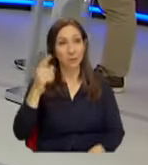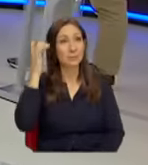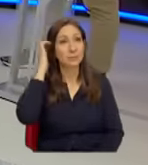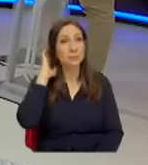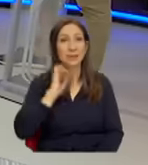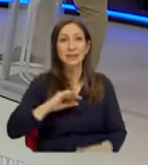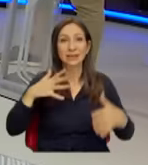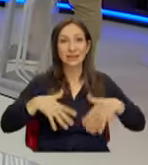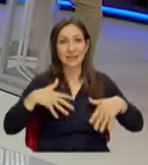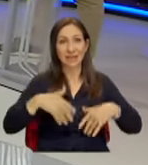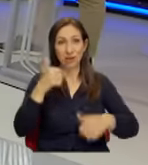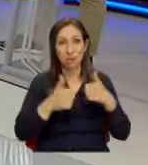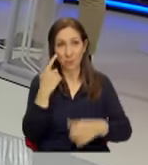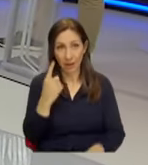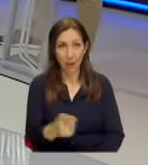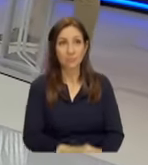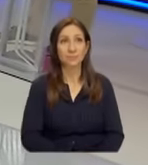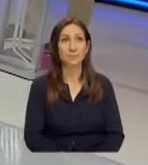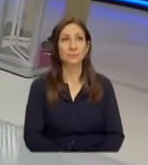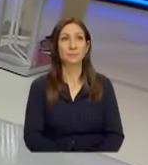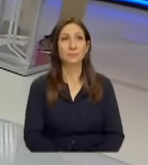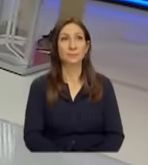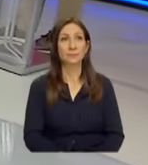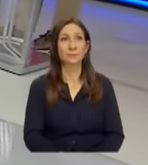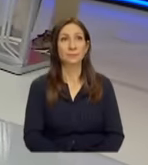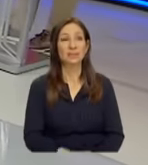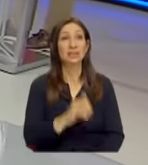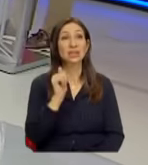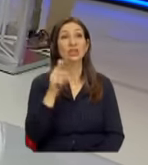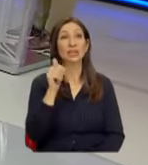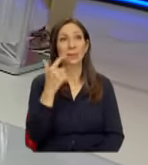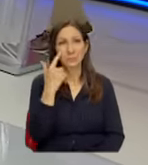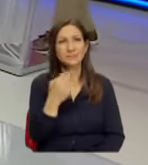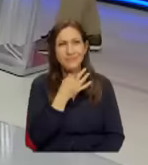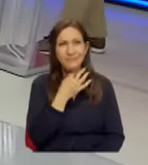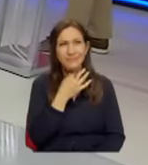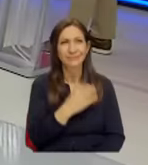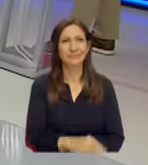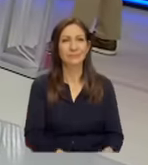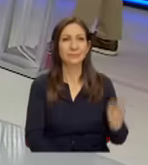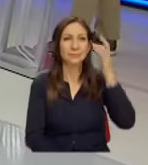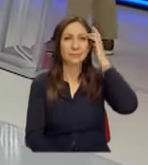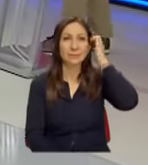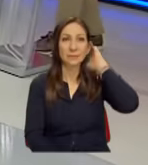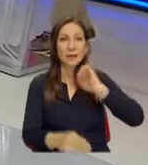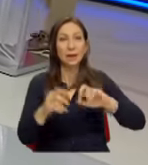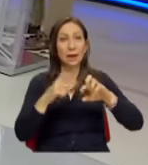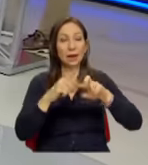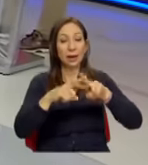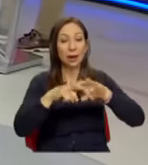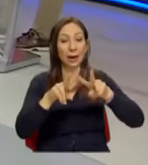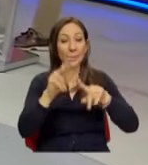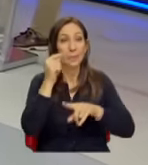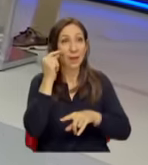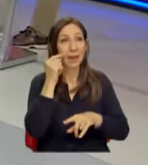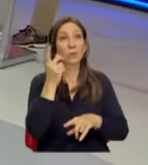Rize'deki yarışa da bir bakalım. Evet. İlçelerine bakabilir miyiz? Rahmi Metin